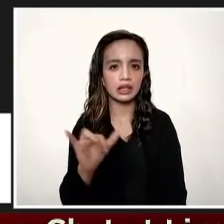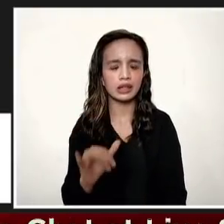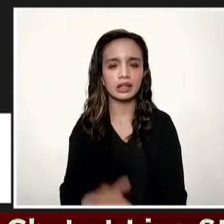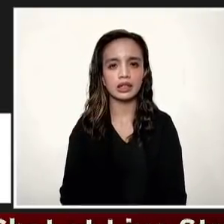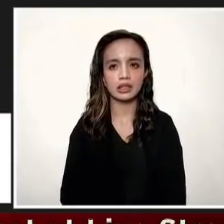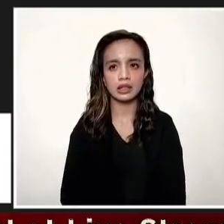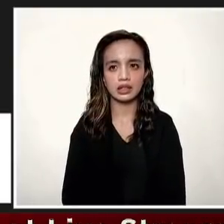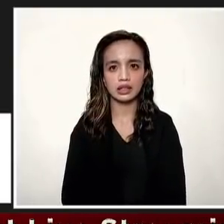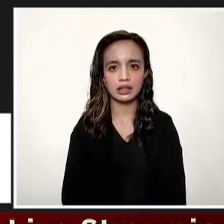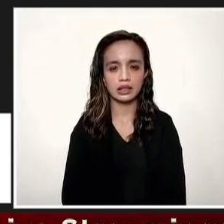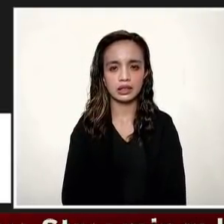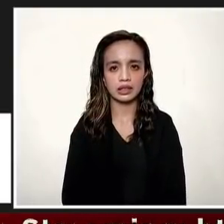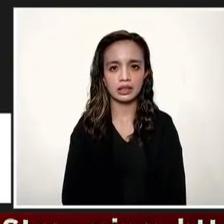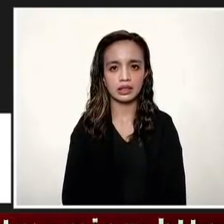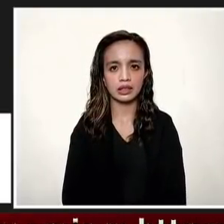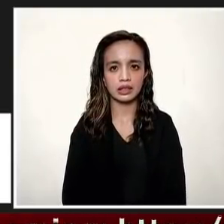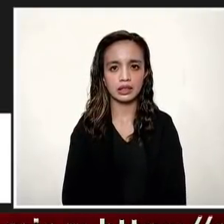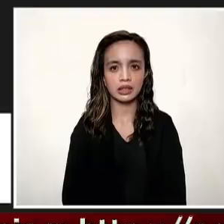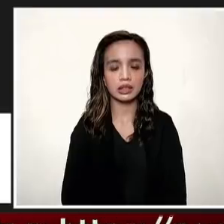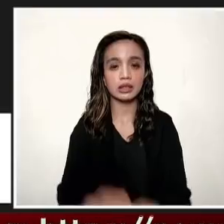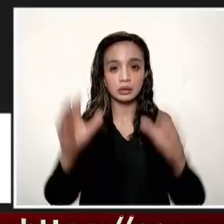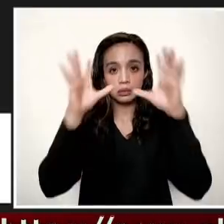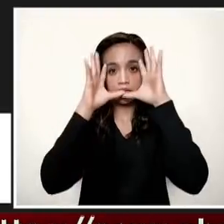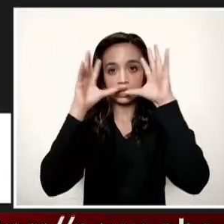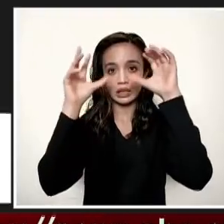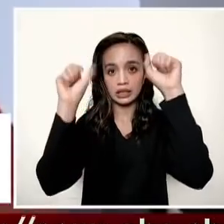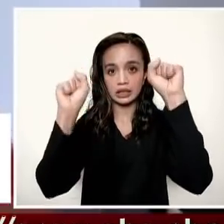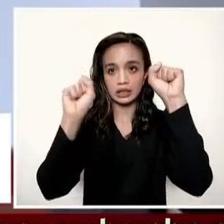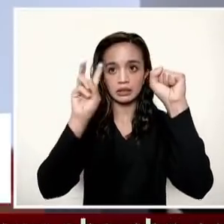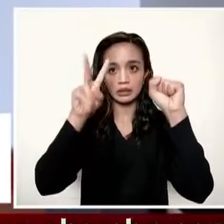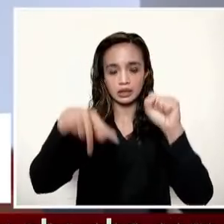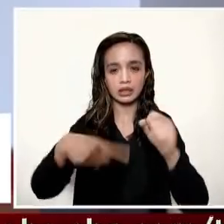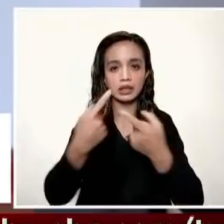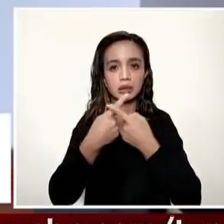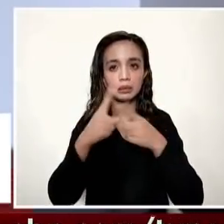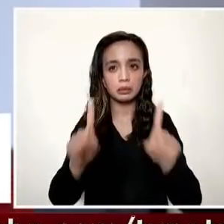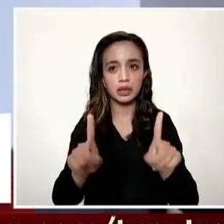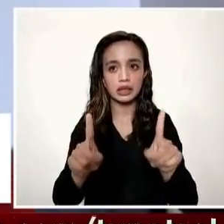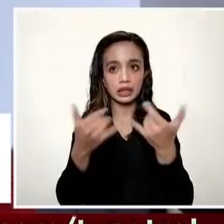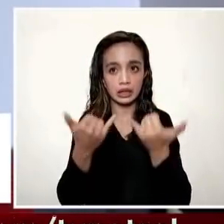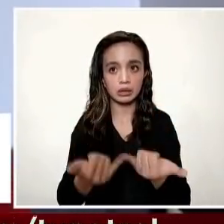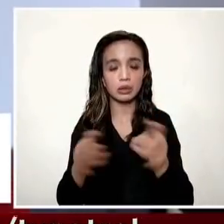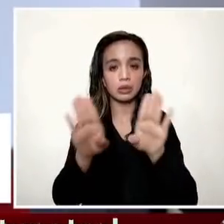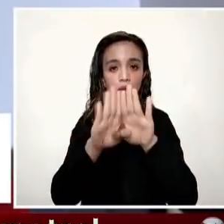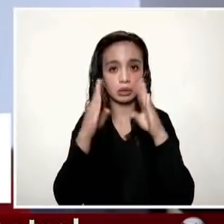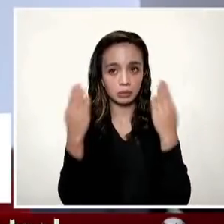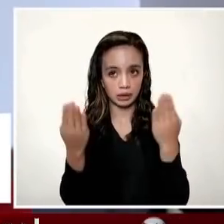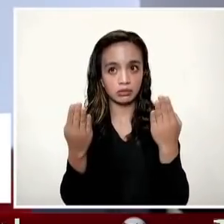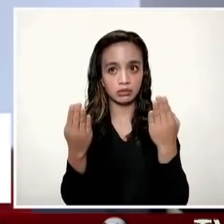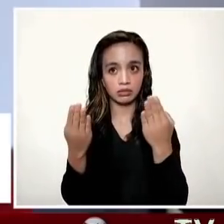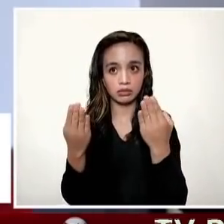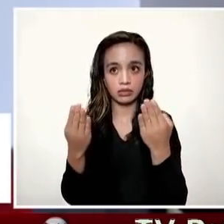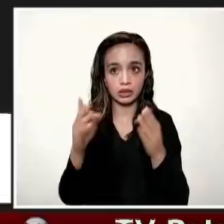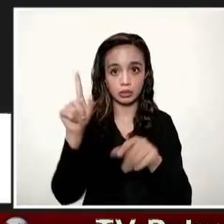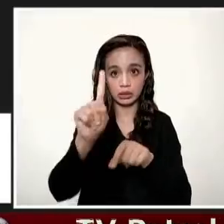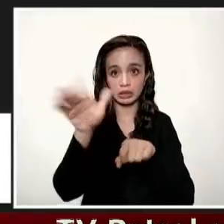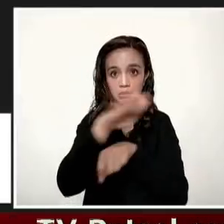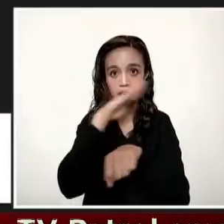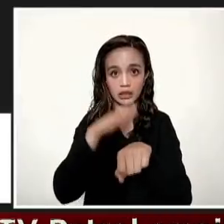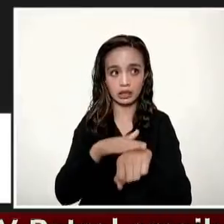bilyonaryo yung posisyong presidente at vice president. Pero bukas kayo, sir, na makipag-alyansa sa isang bayan.